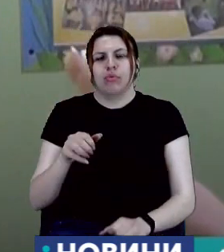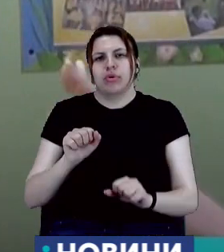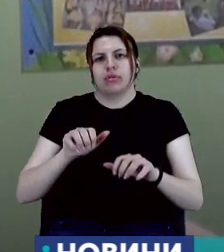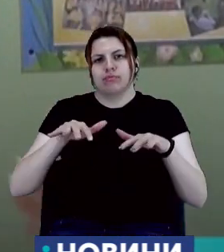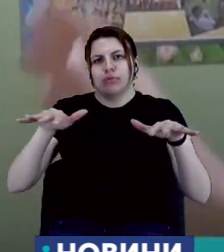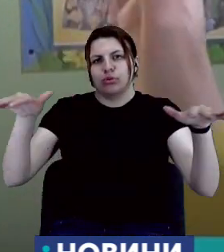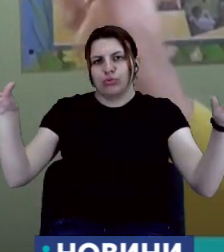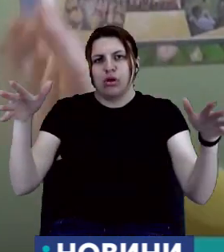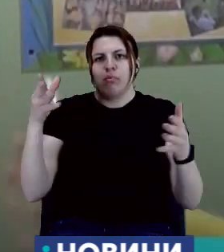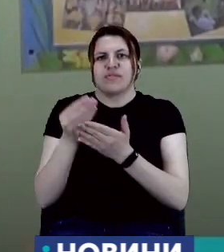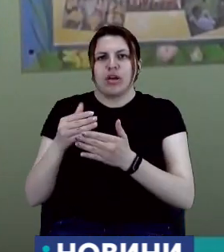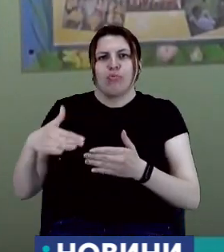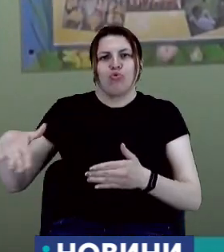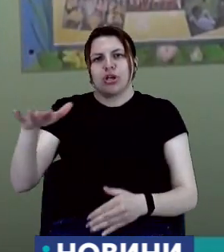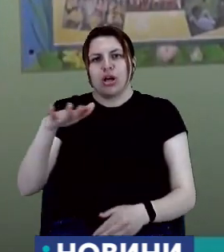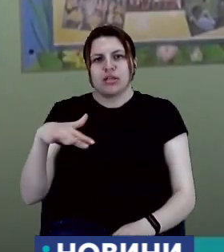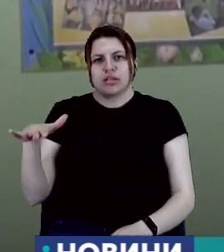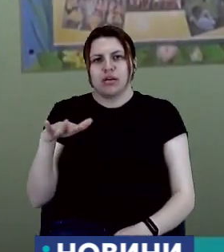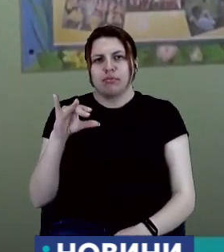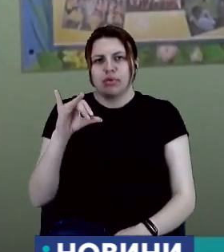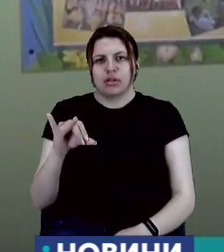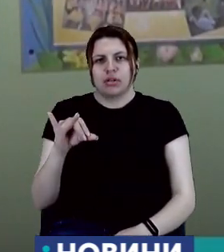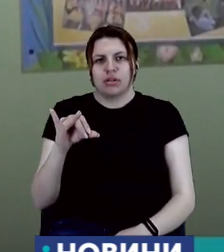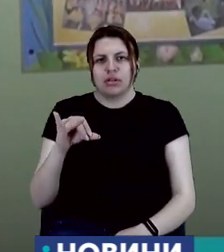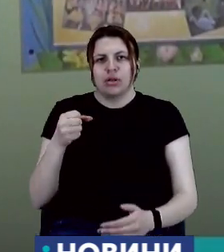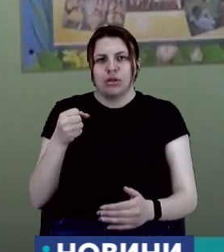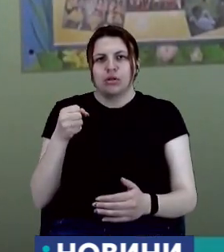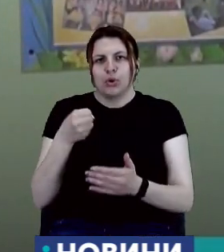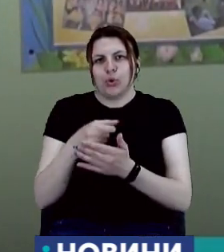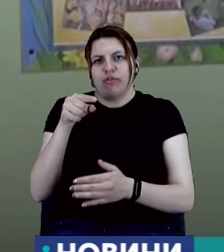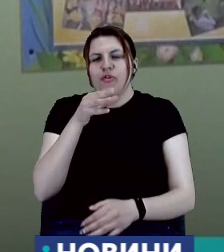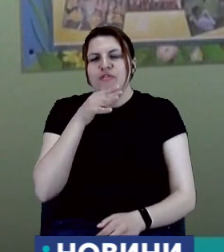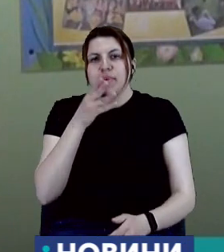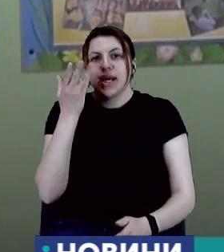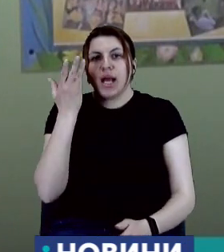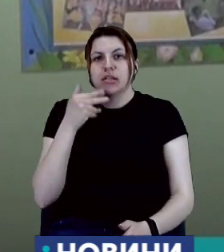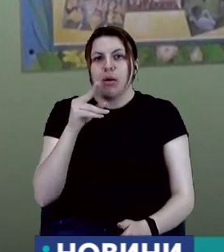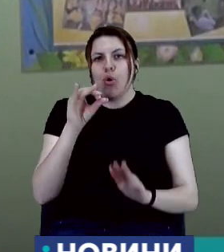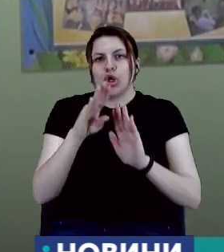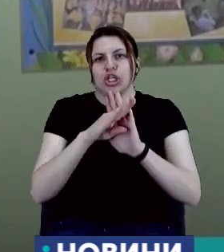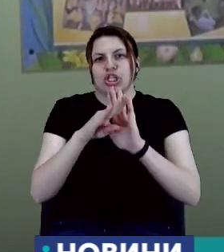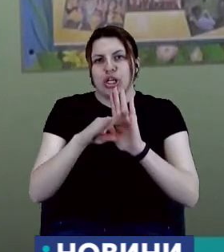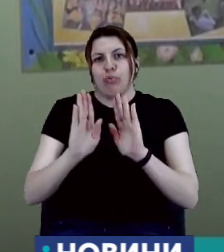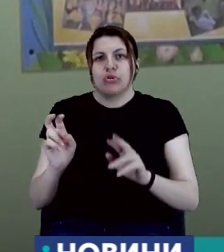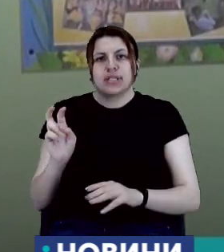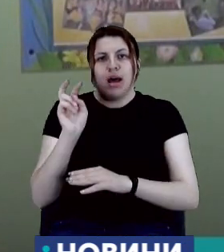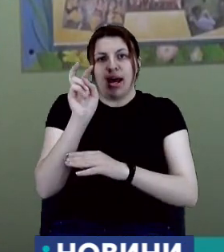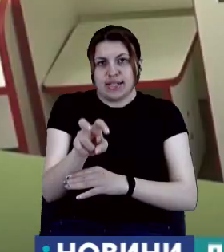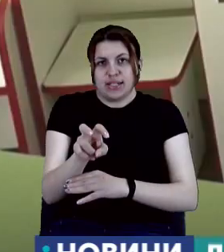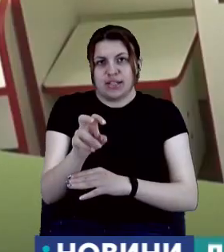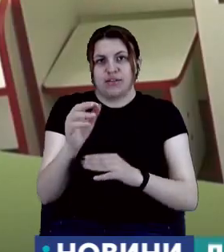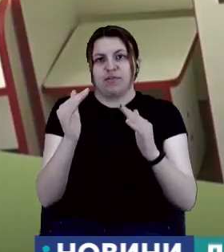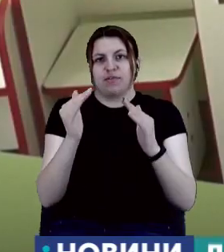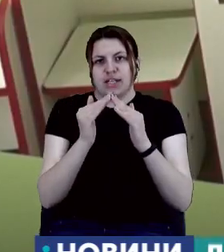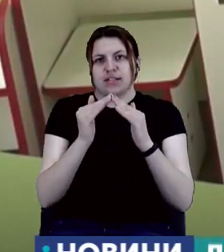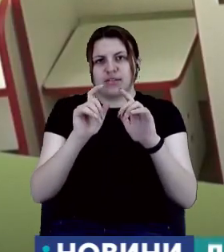своим участкам. Ну и до того периода, когда по режиму они будут заходить в детское учреждение.